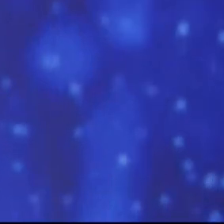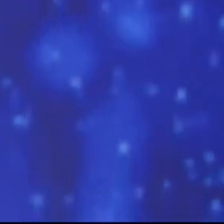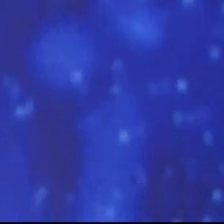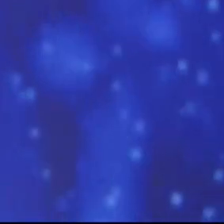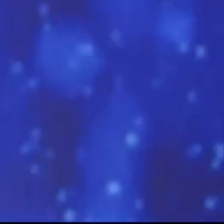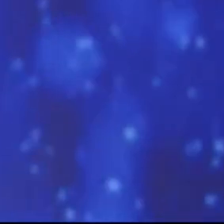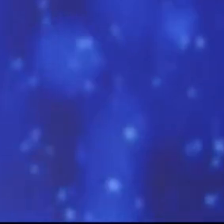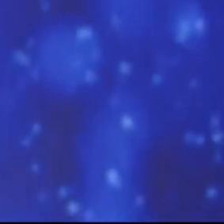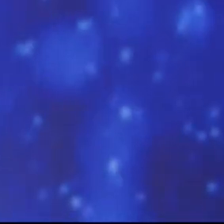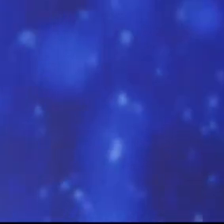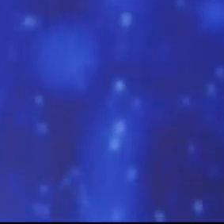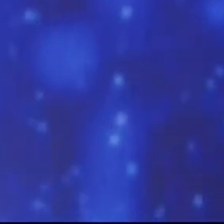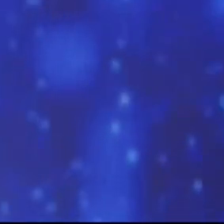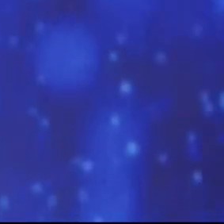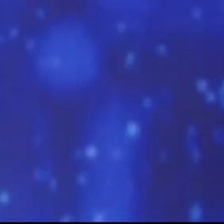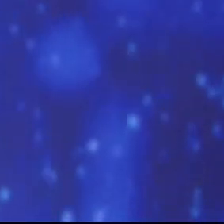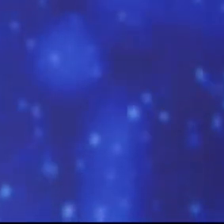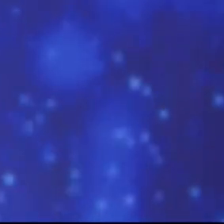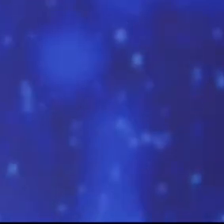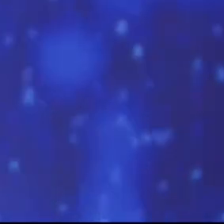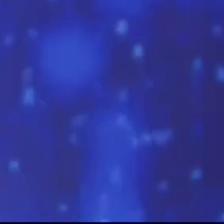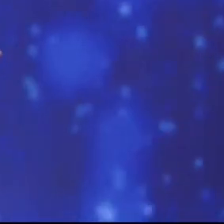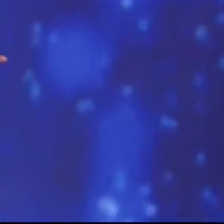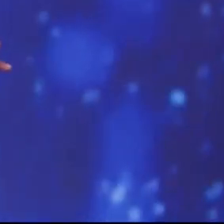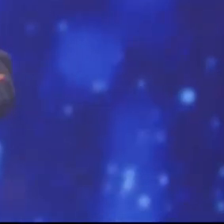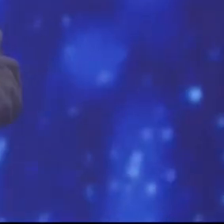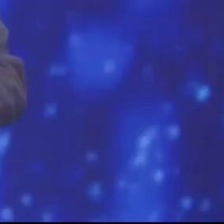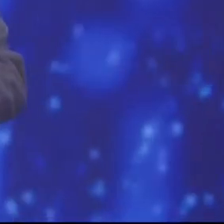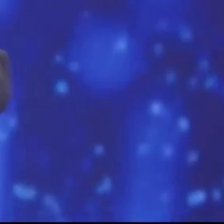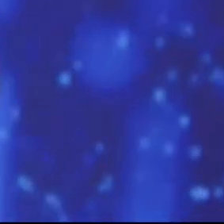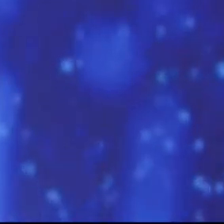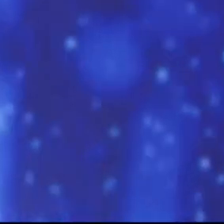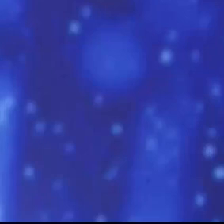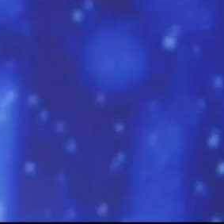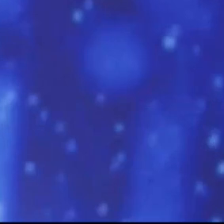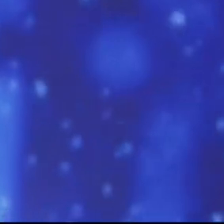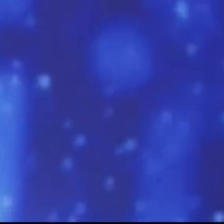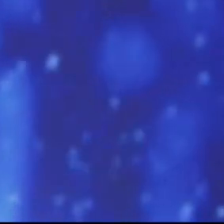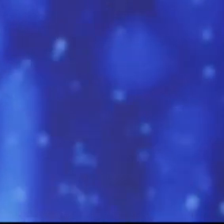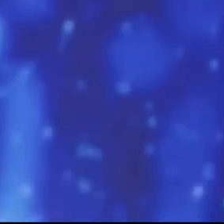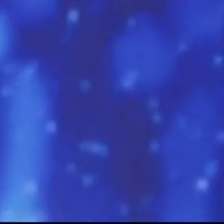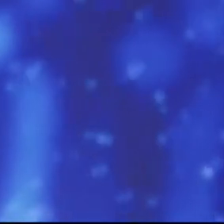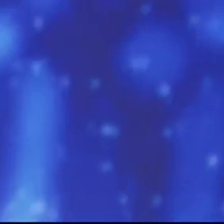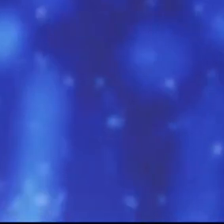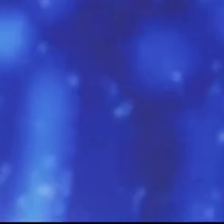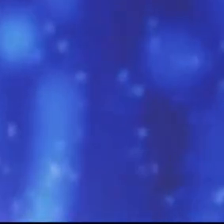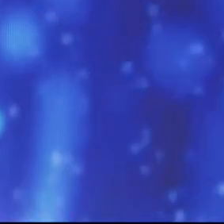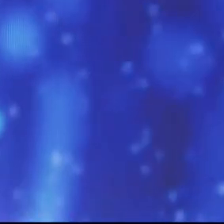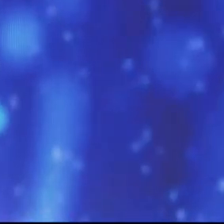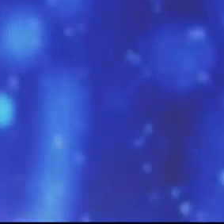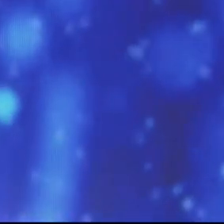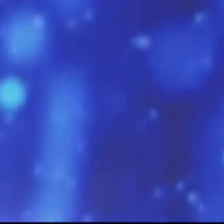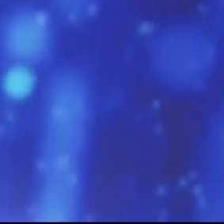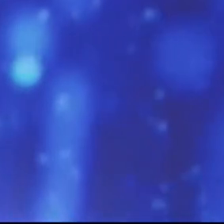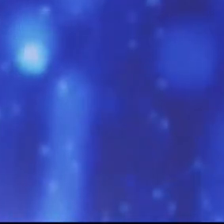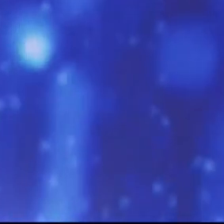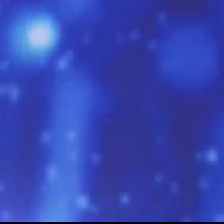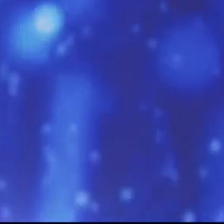puissance, le Dieu de tout amour, le Dieu de toute miséricorde. Seigneur, je prie que la manifestation de ta